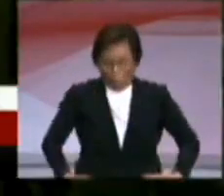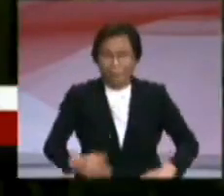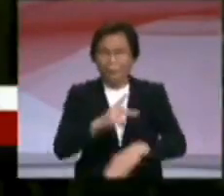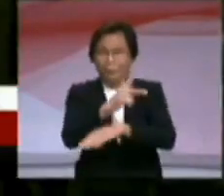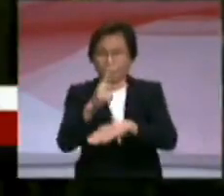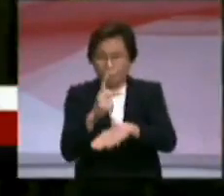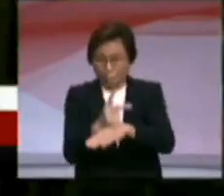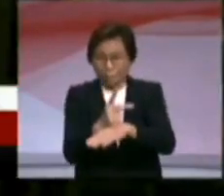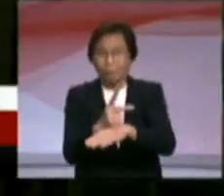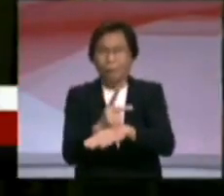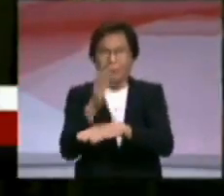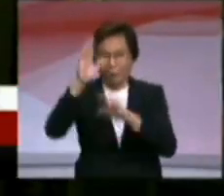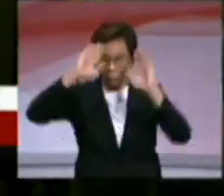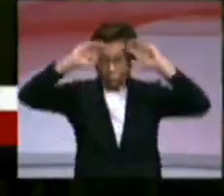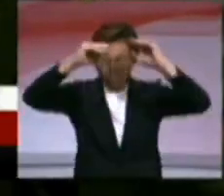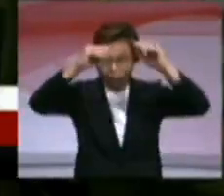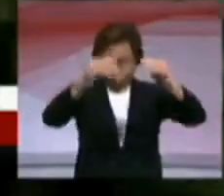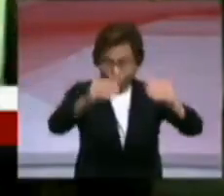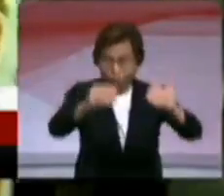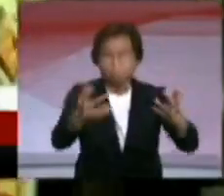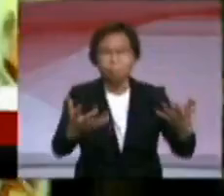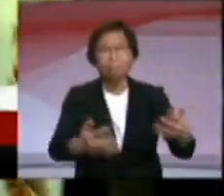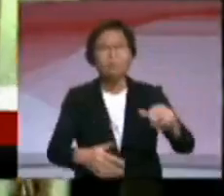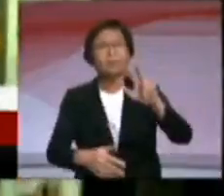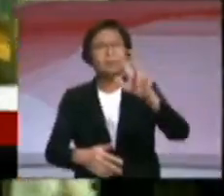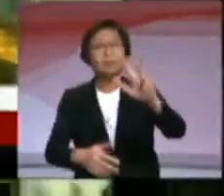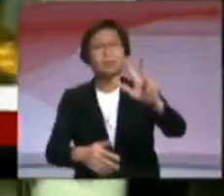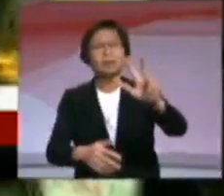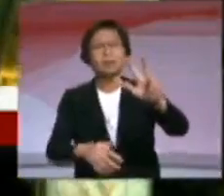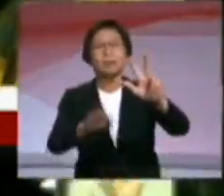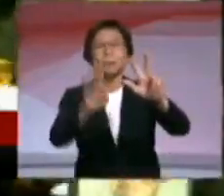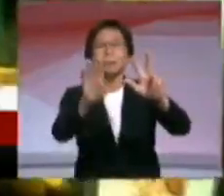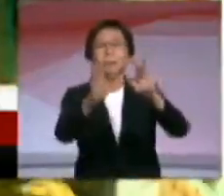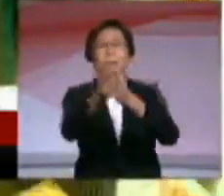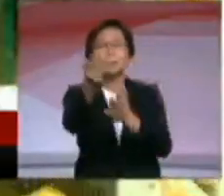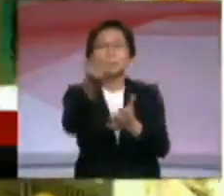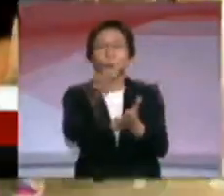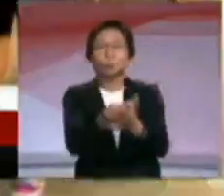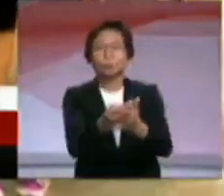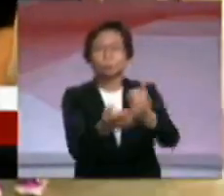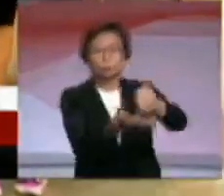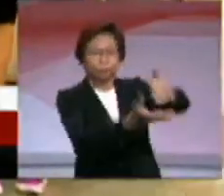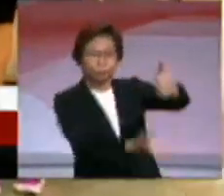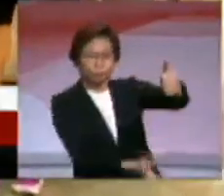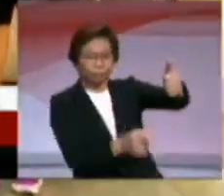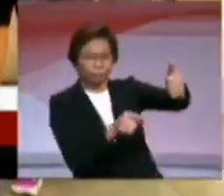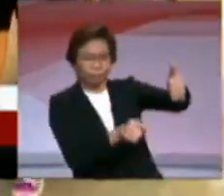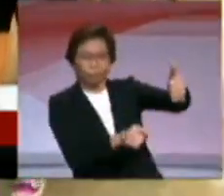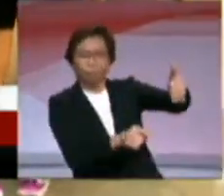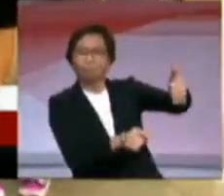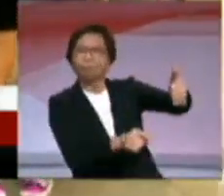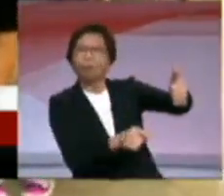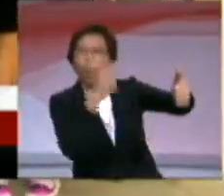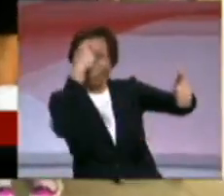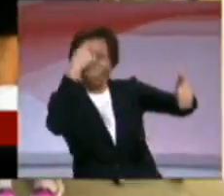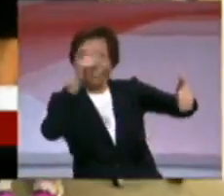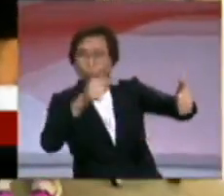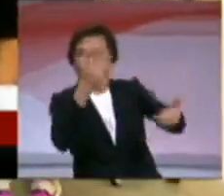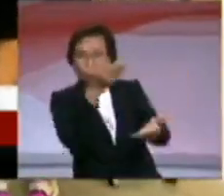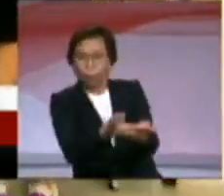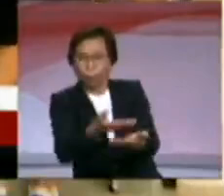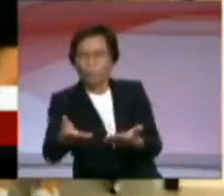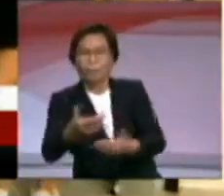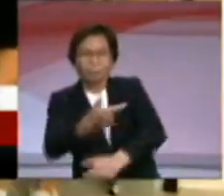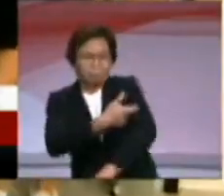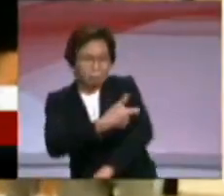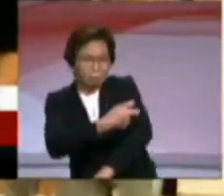diberikan perhatian utama. Sebanyak RM3 bilion telah diperuntukkan khusus bagi